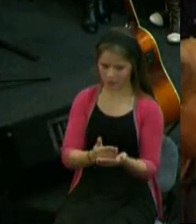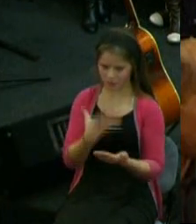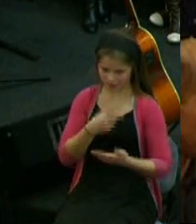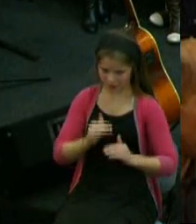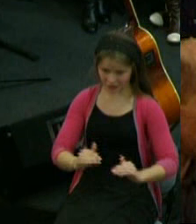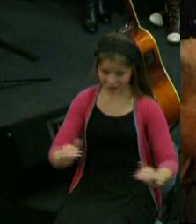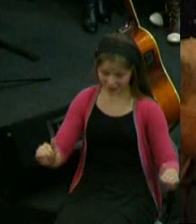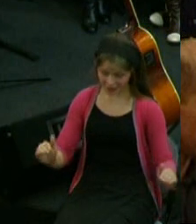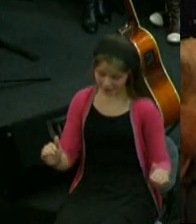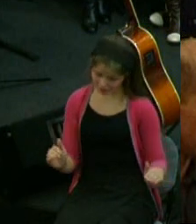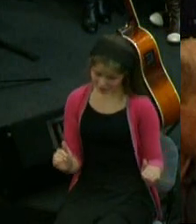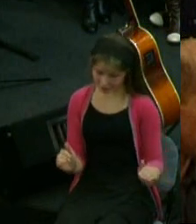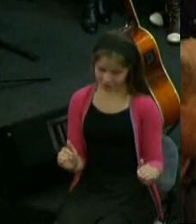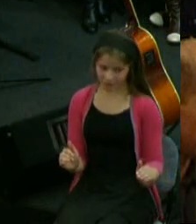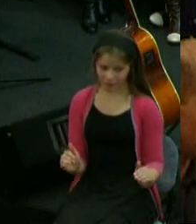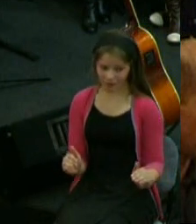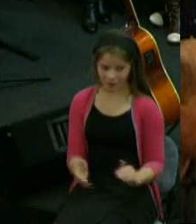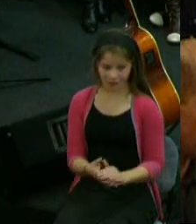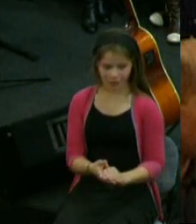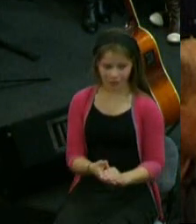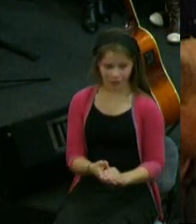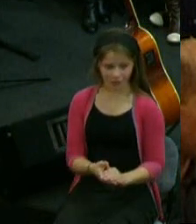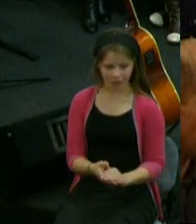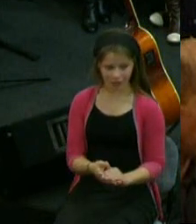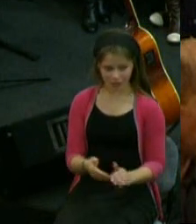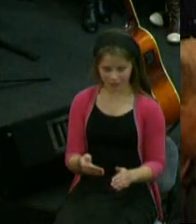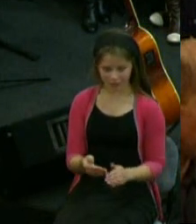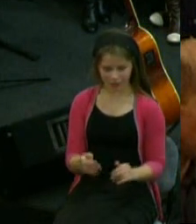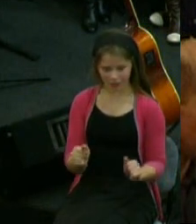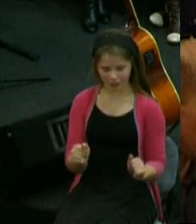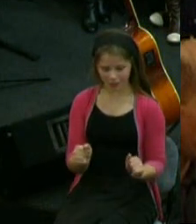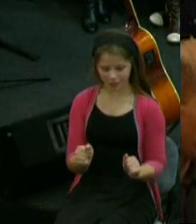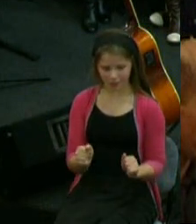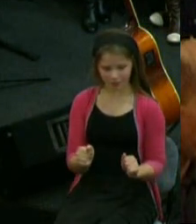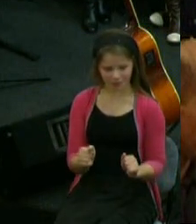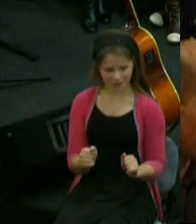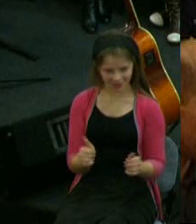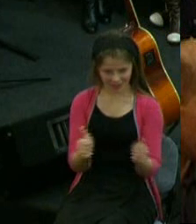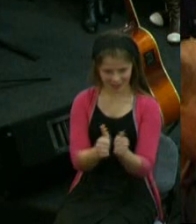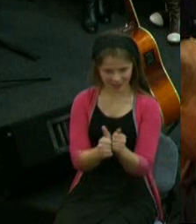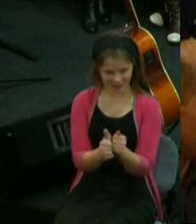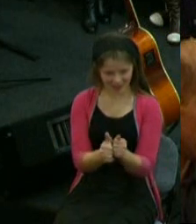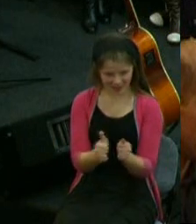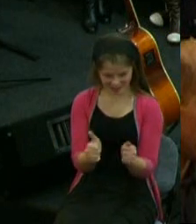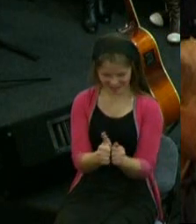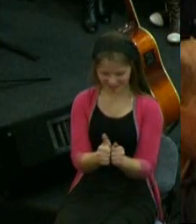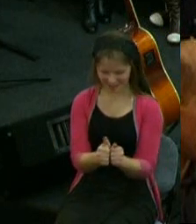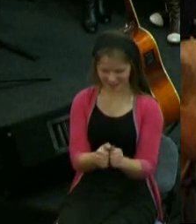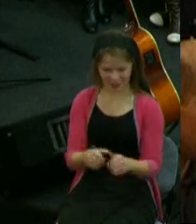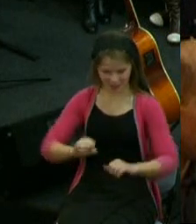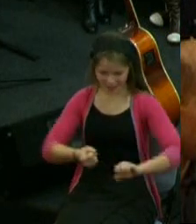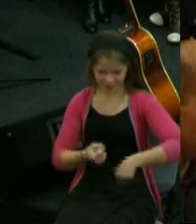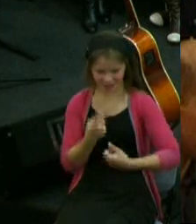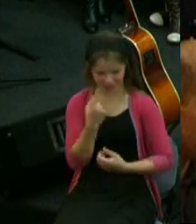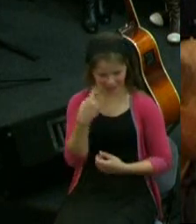можливо, наших батьків знають, їхні друзі, їхні ровесники. Ви знаєте, не раз я приїжджаю, мама на село, в